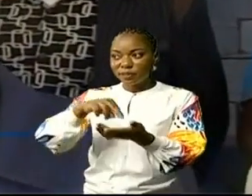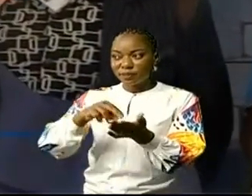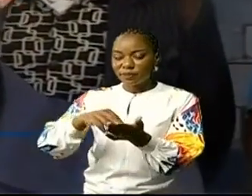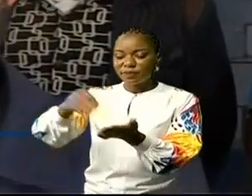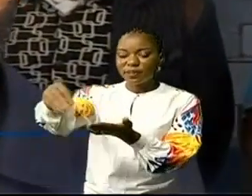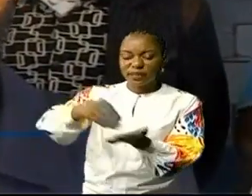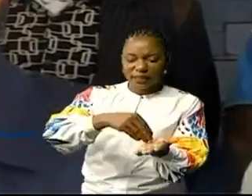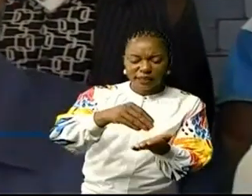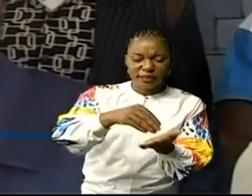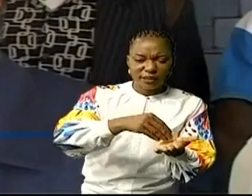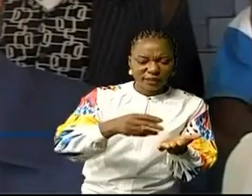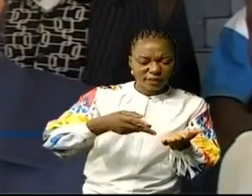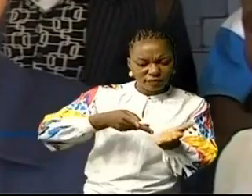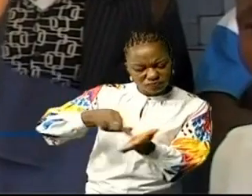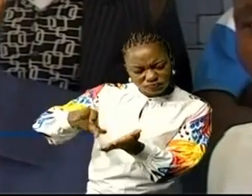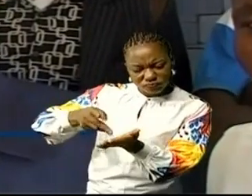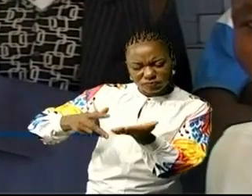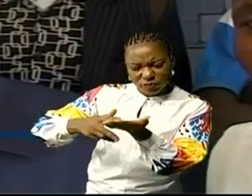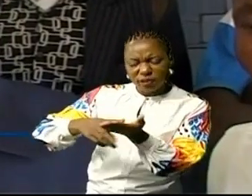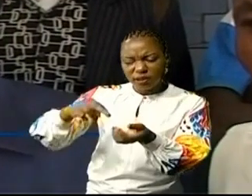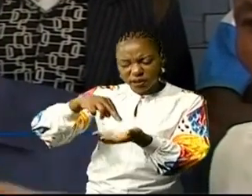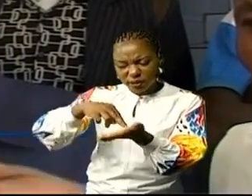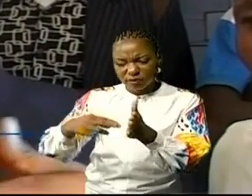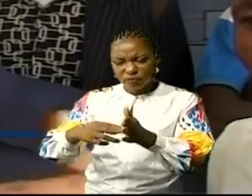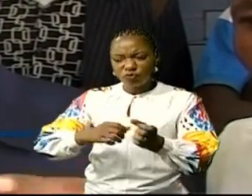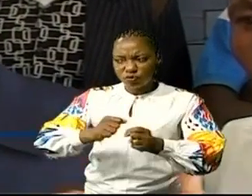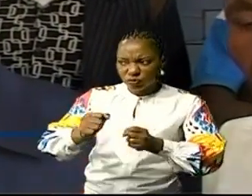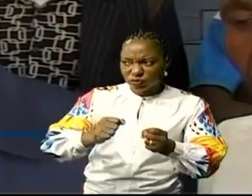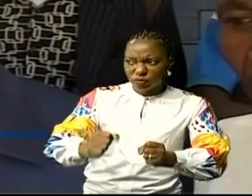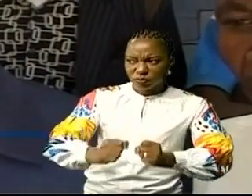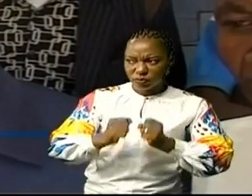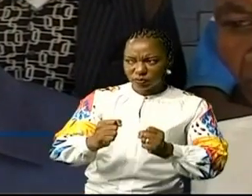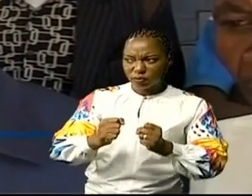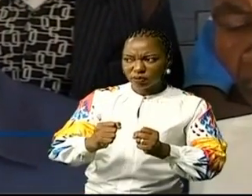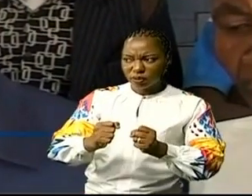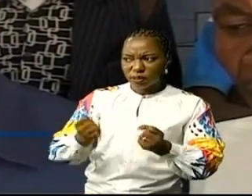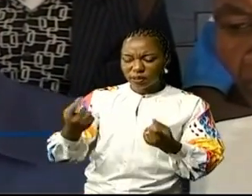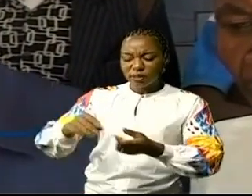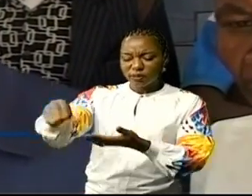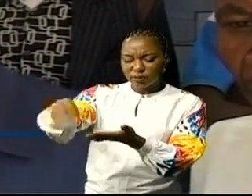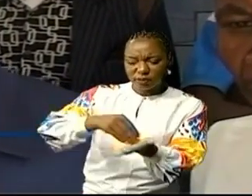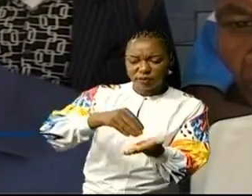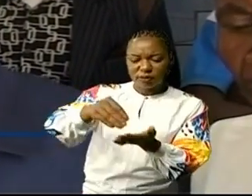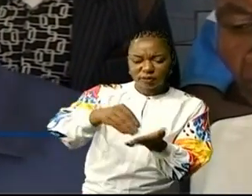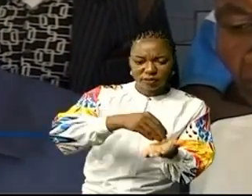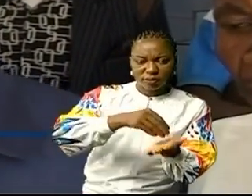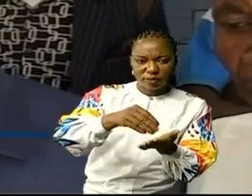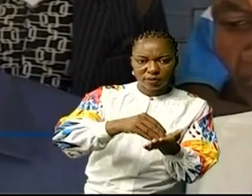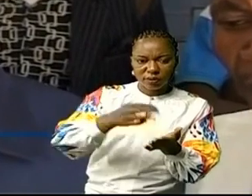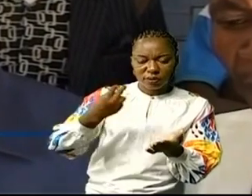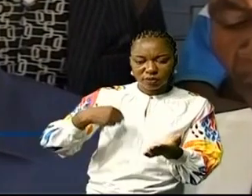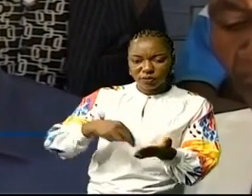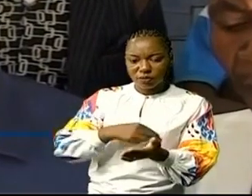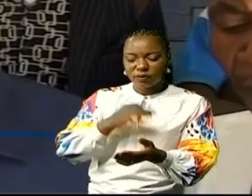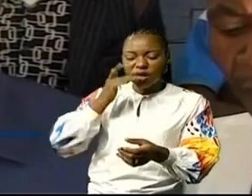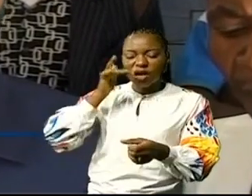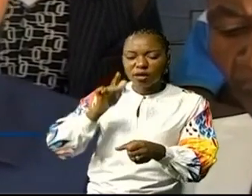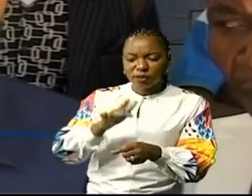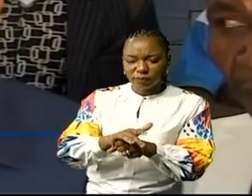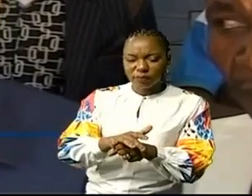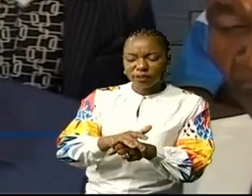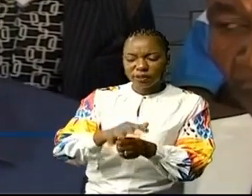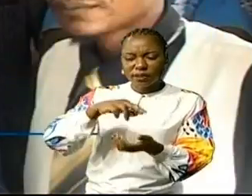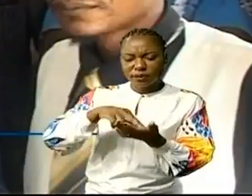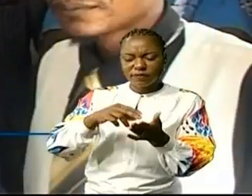recettes, c'est notre champ de bataille et que en maximisant les recettes, nous allons accomplir un devoir